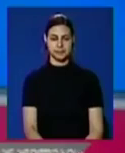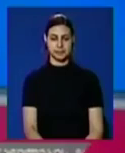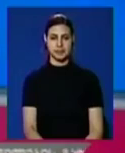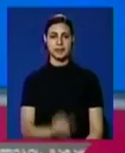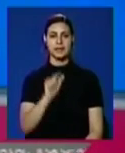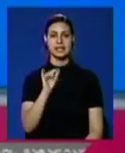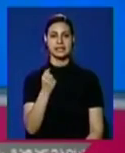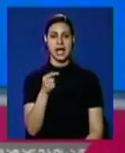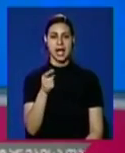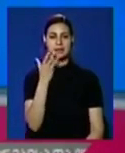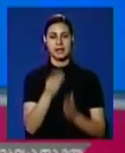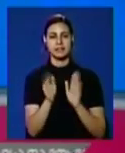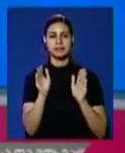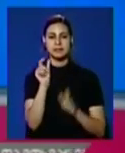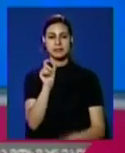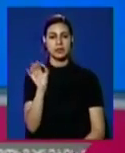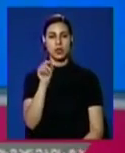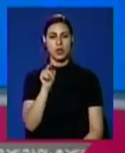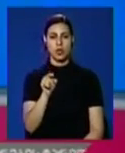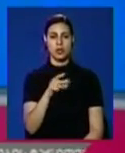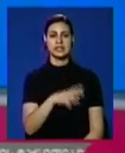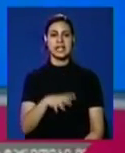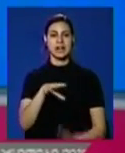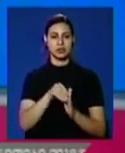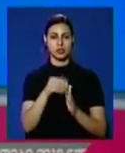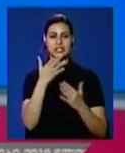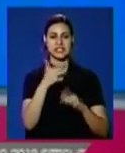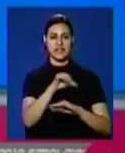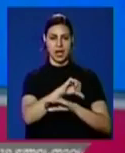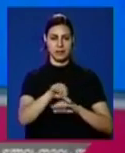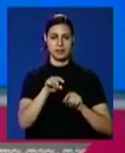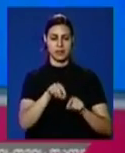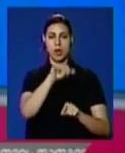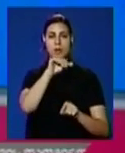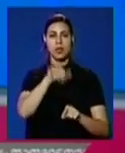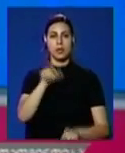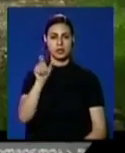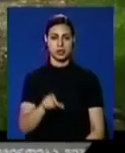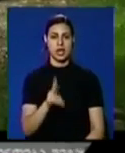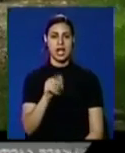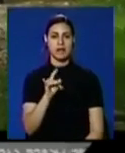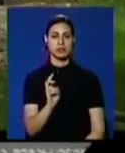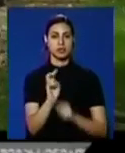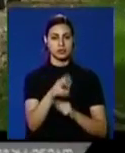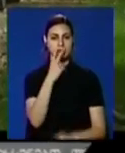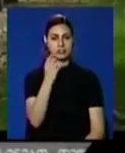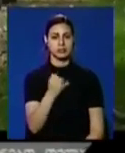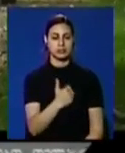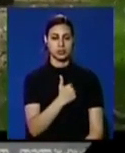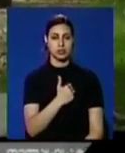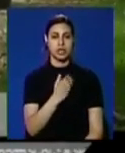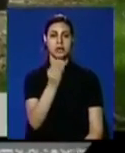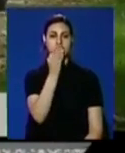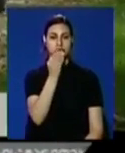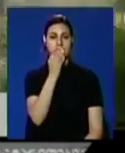აზიურ ფაროსანასთან დაკავშირებით დასავლეთ საქართველოში არსებულ ვითარებას პენსილვანიის უნივერსიტეტის პროფესორი გრეგ კრავჩუკი ადგილზე ეცნობა. სურსათის